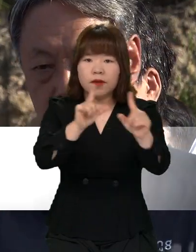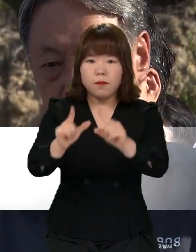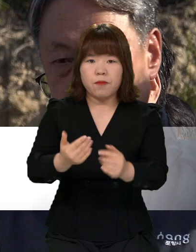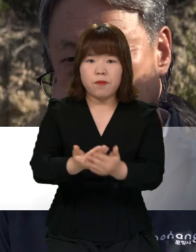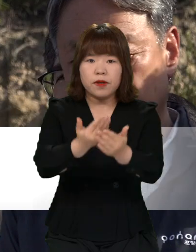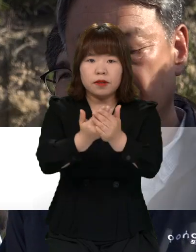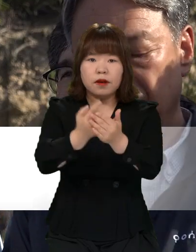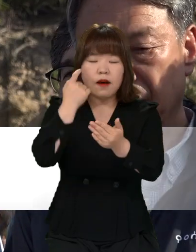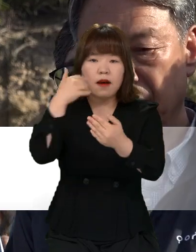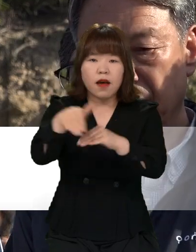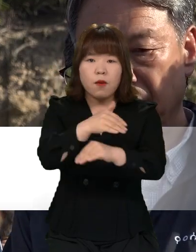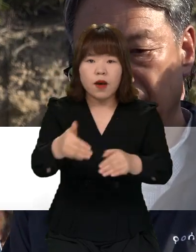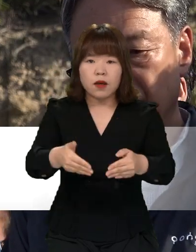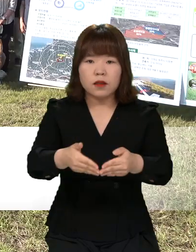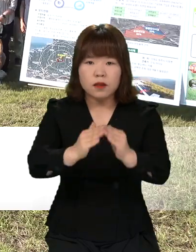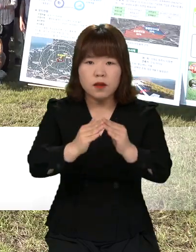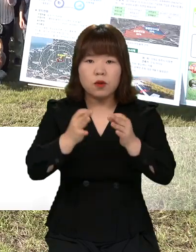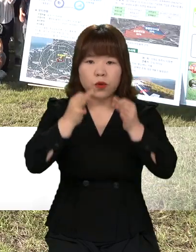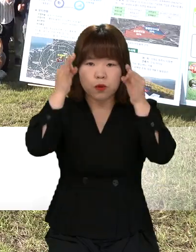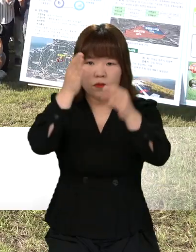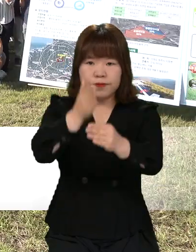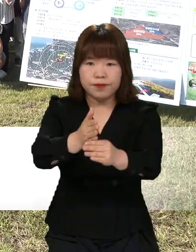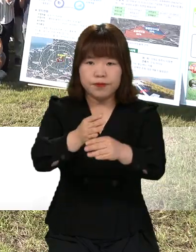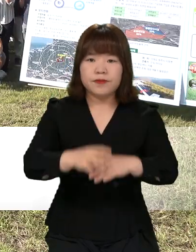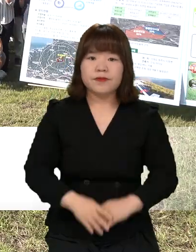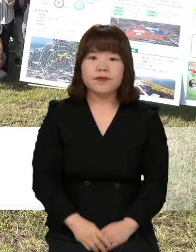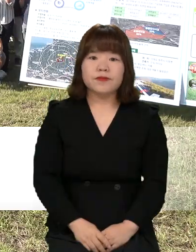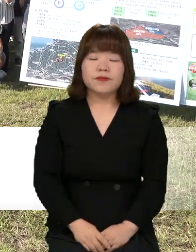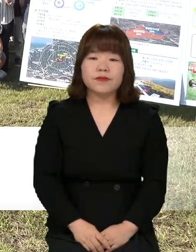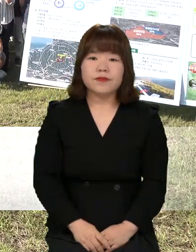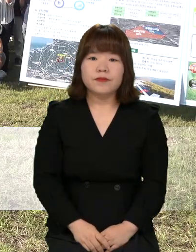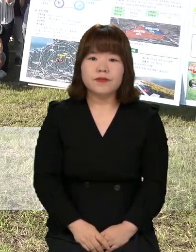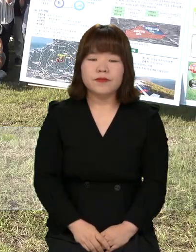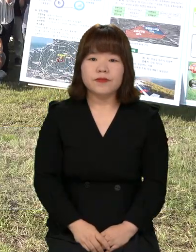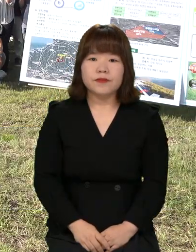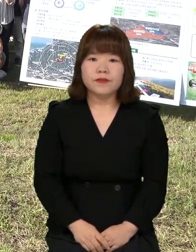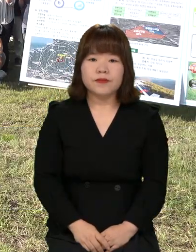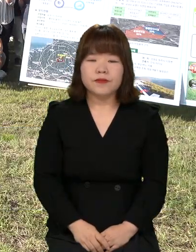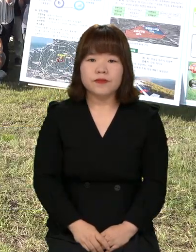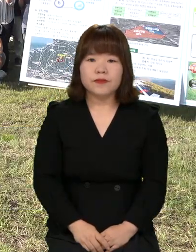시민 상생 종합발전 계획 수립에도 박차를 가하고 있습니다